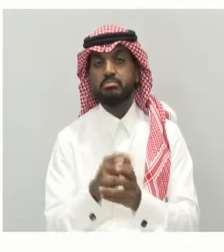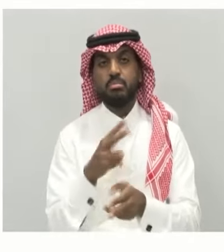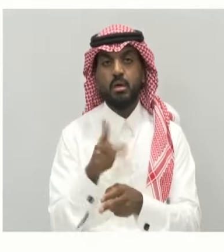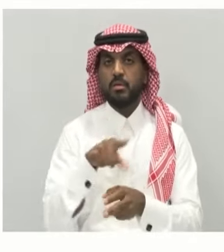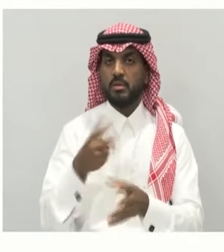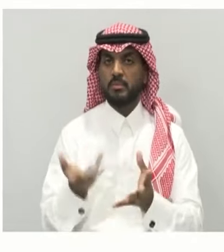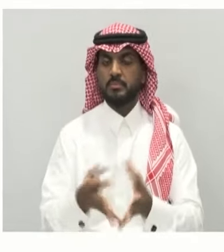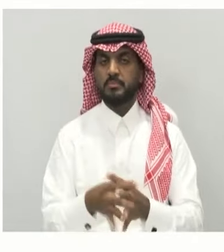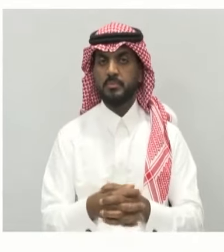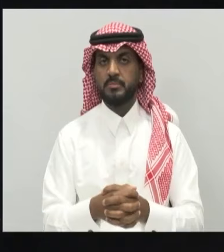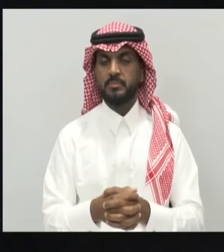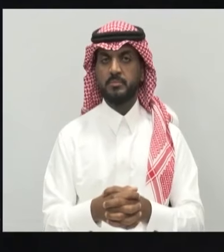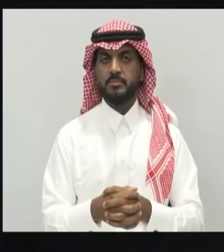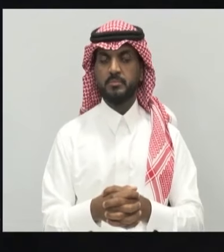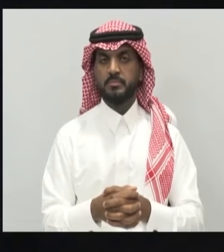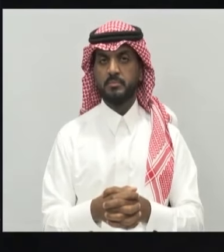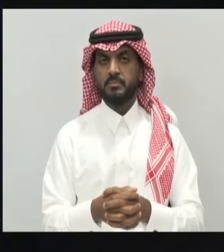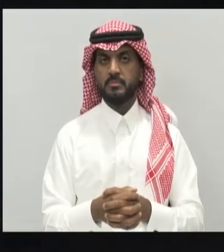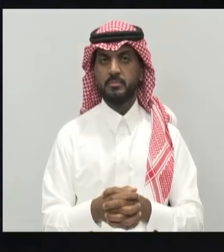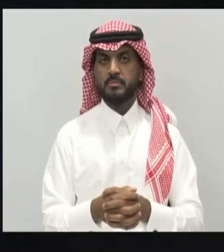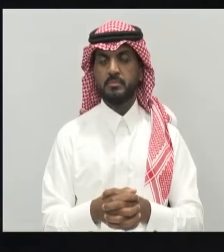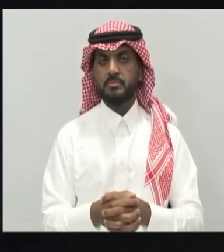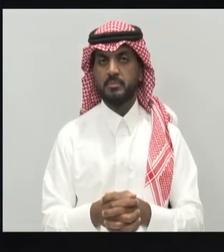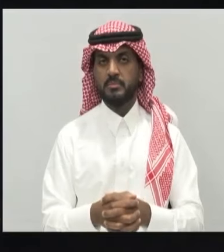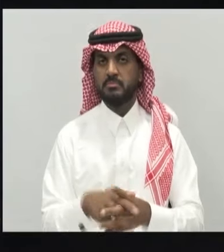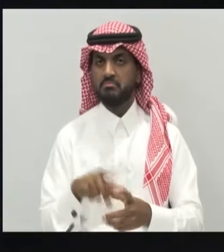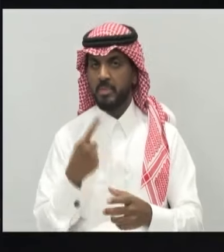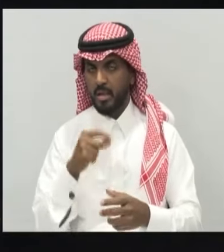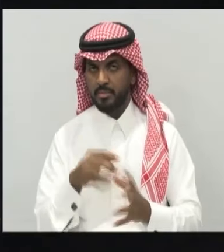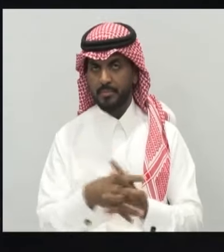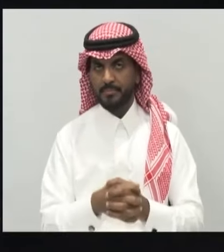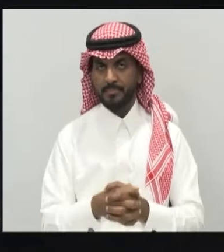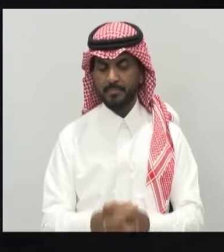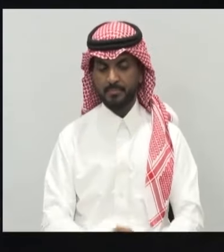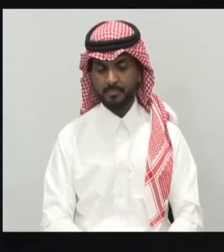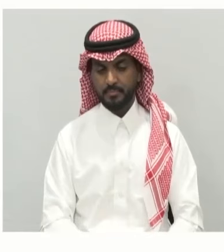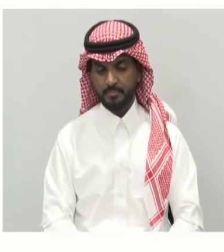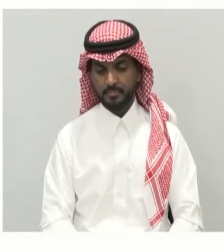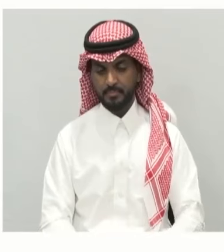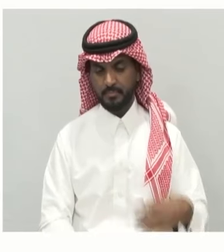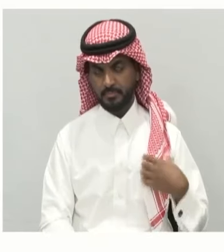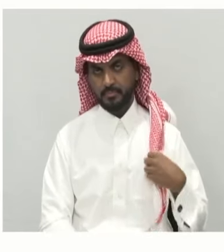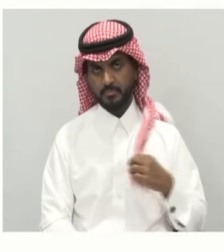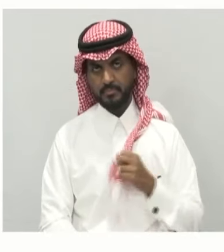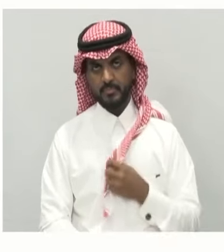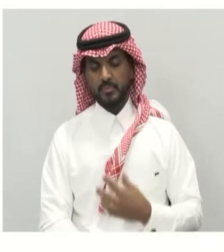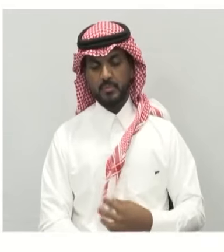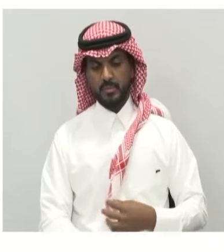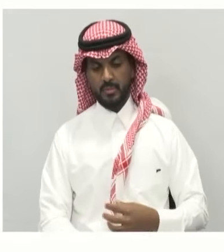معقول صح ولا لا يا ابطال بارك الله فيكم سهلا اسعدكم الله ابنائي